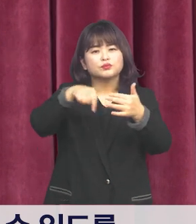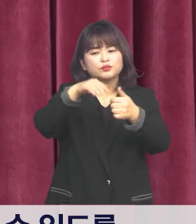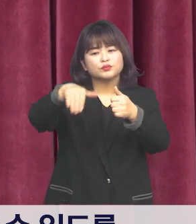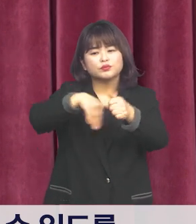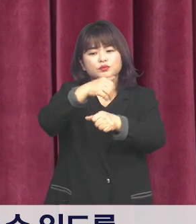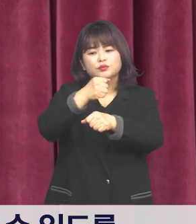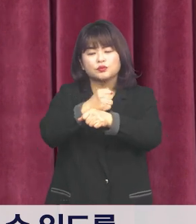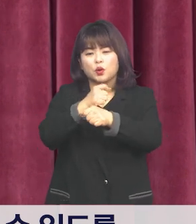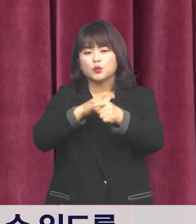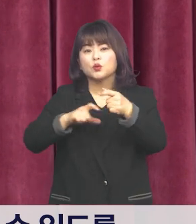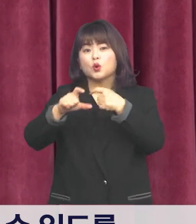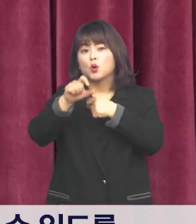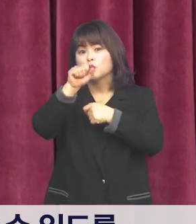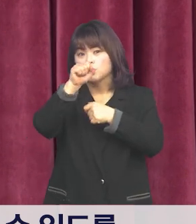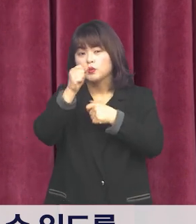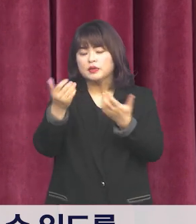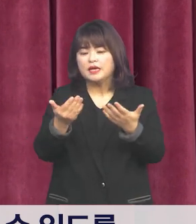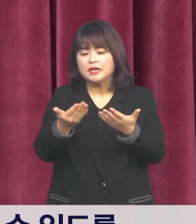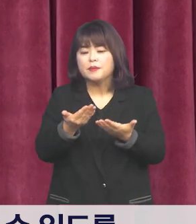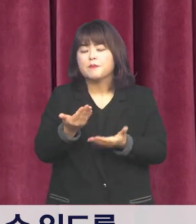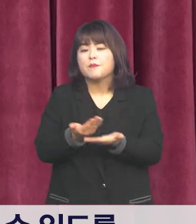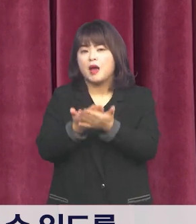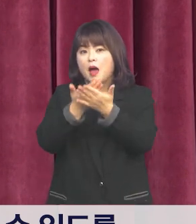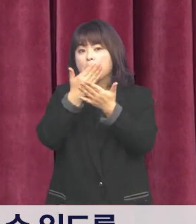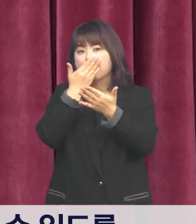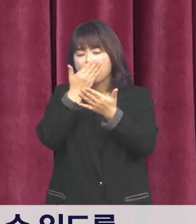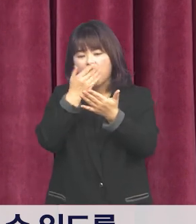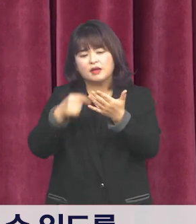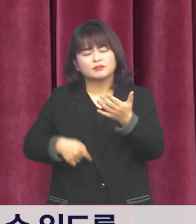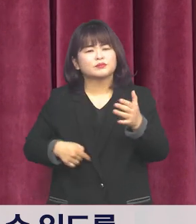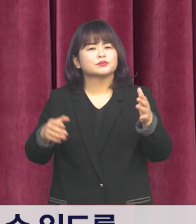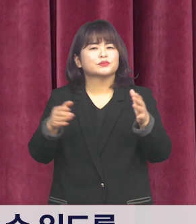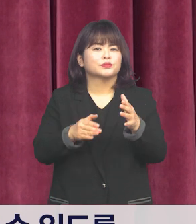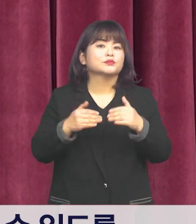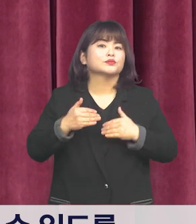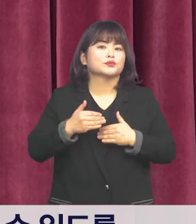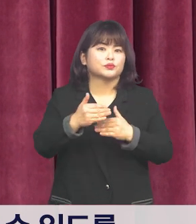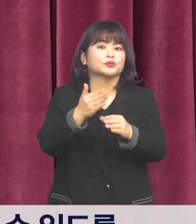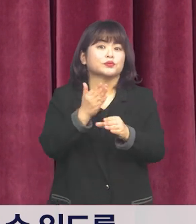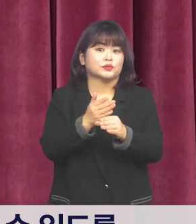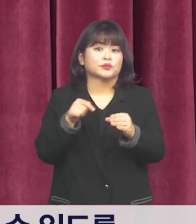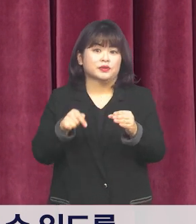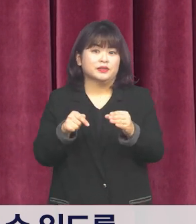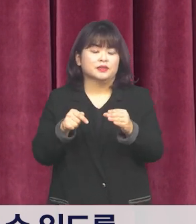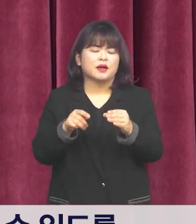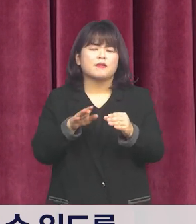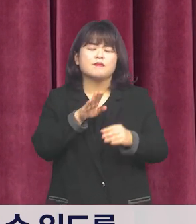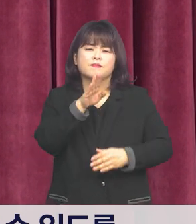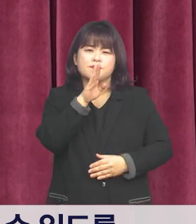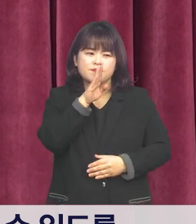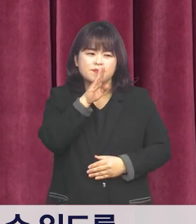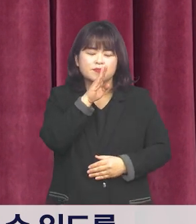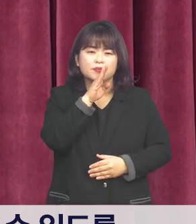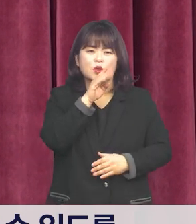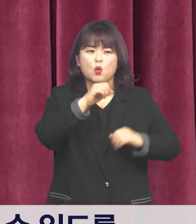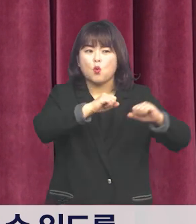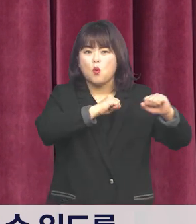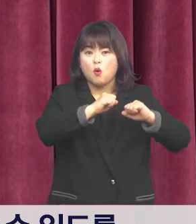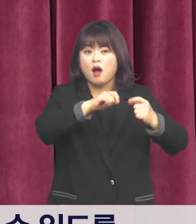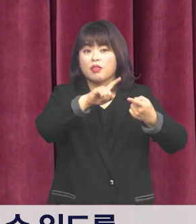더 나은 일을 할 수 있도록 다들 힘을 모아가고 있어서 매우